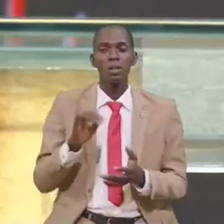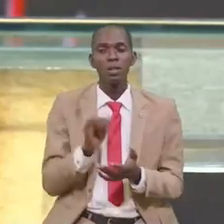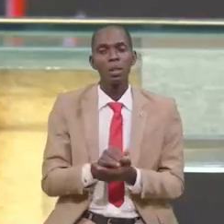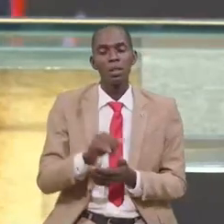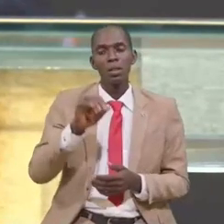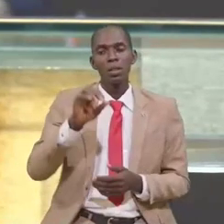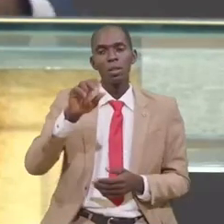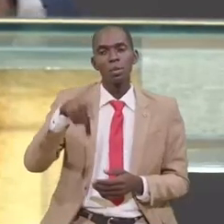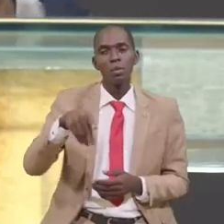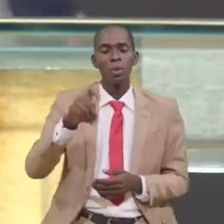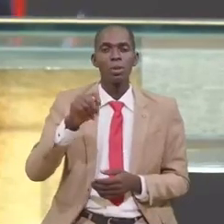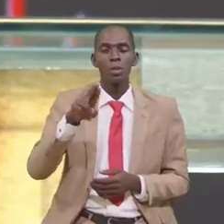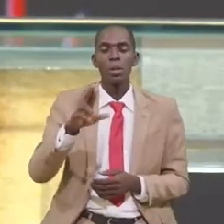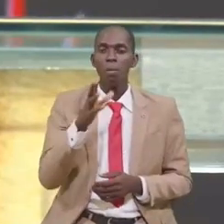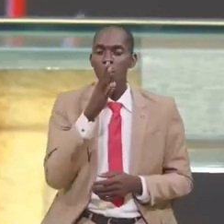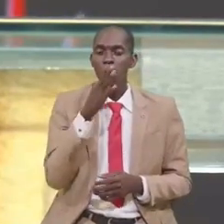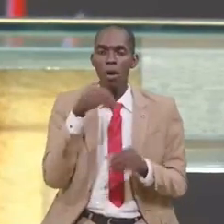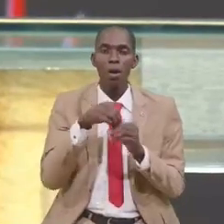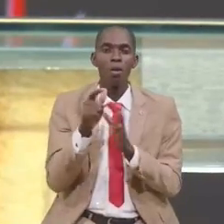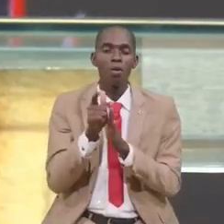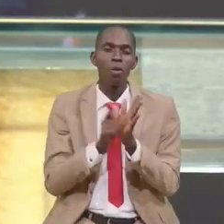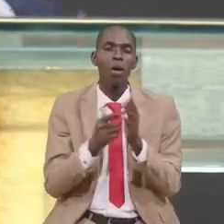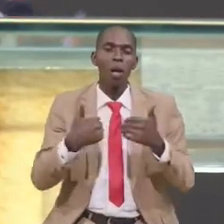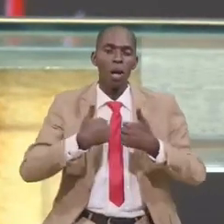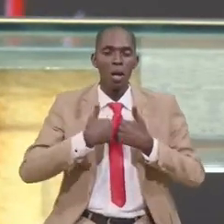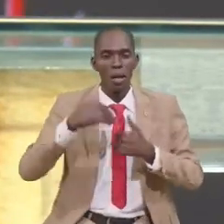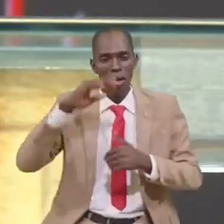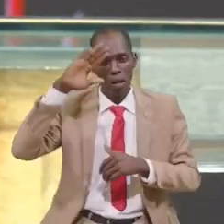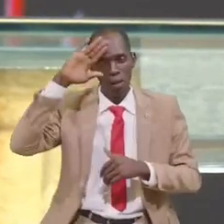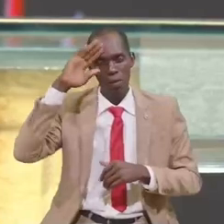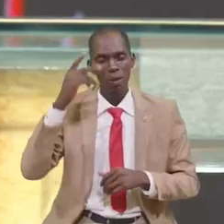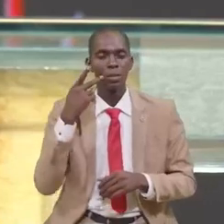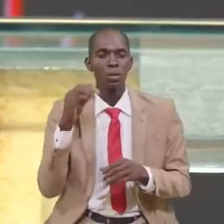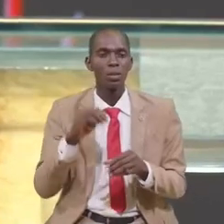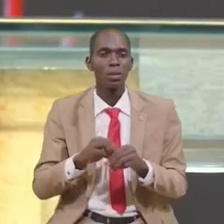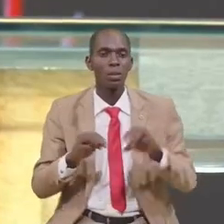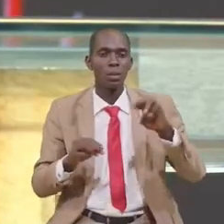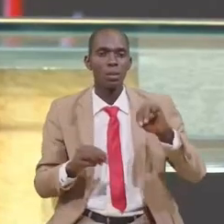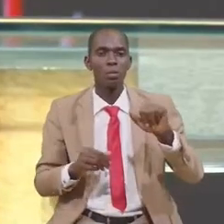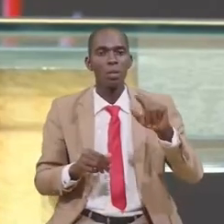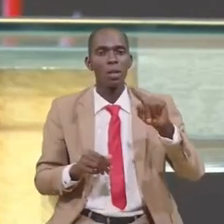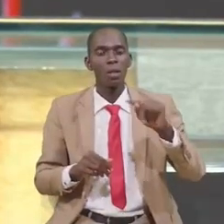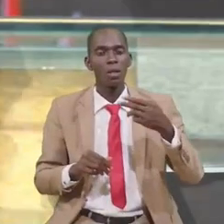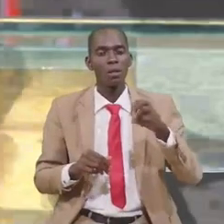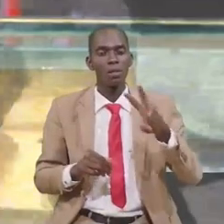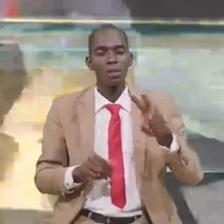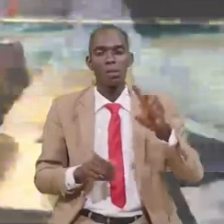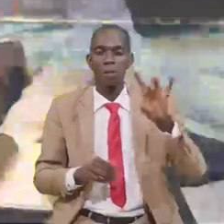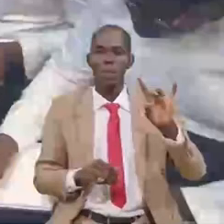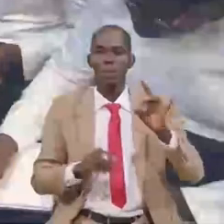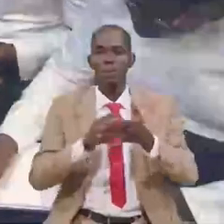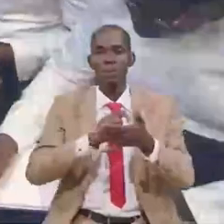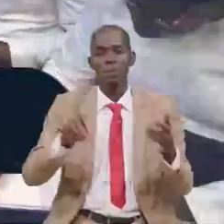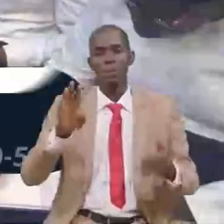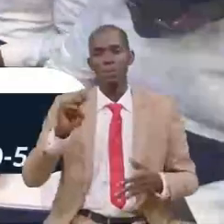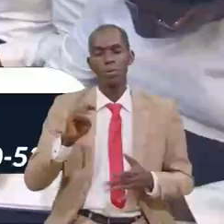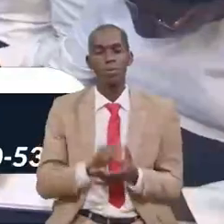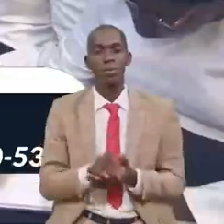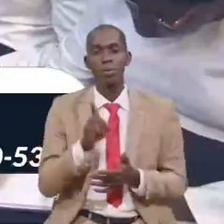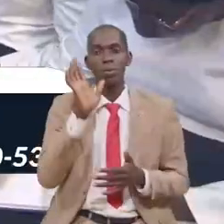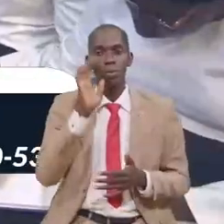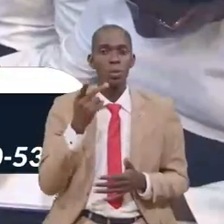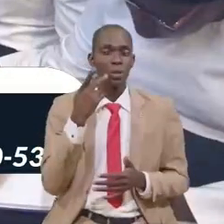de Pierre à la fièvre. Allons à Matthieu chapitre 8, 14. Vous allez voir que